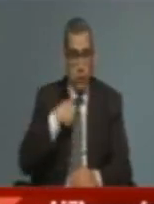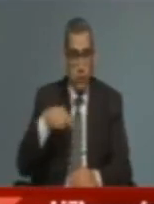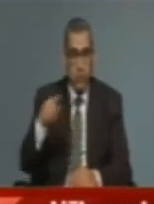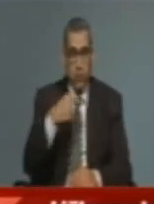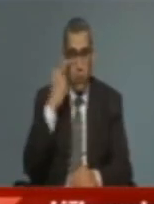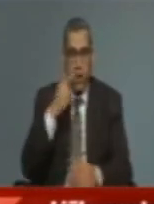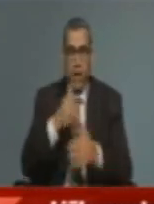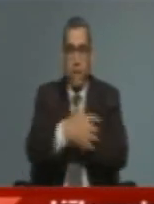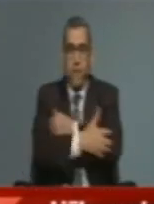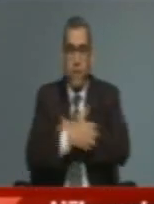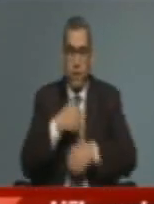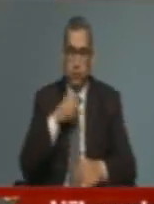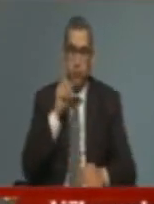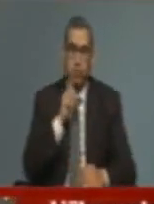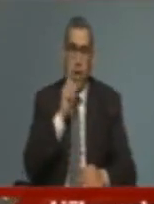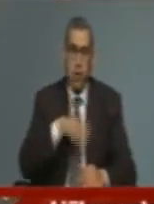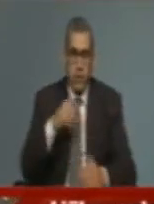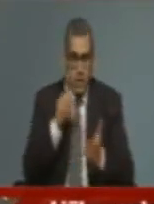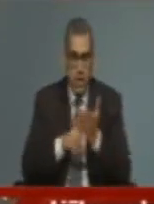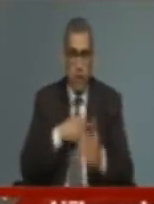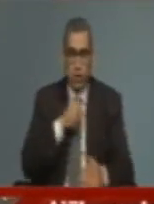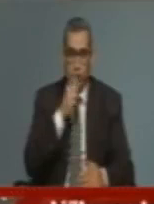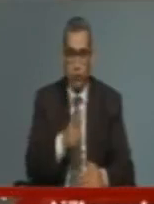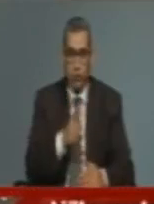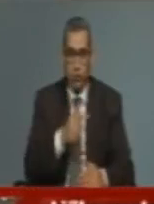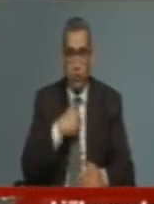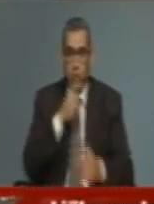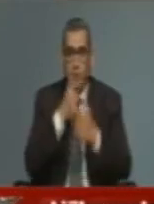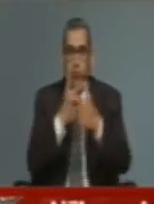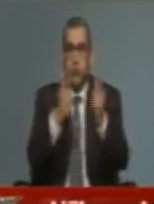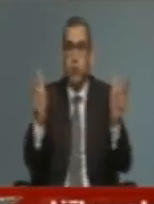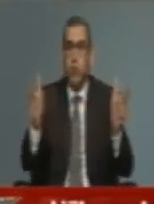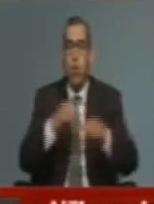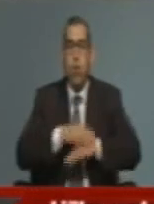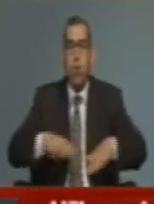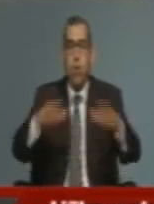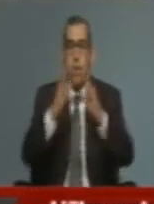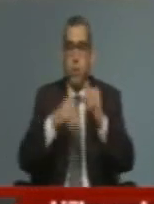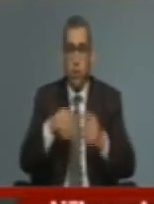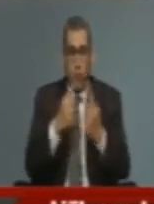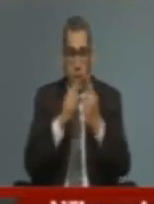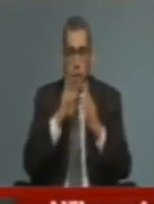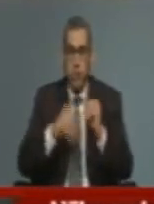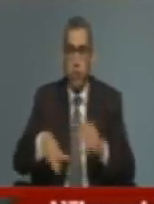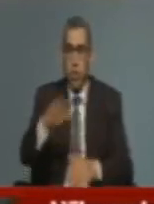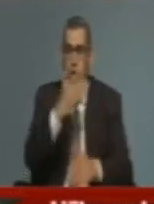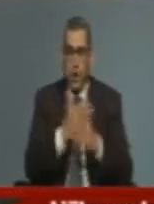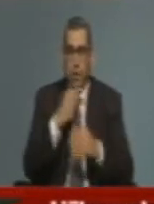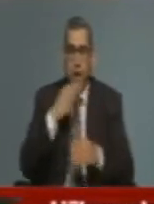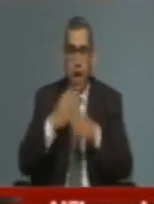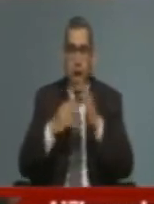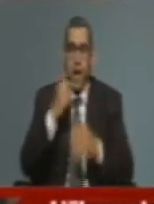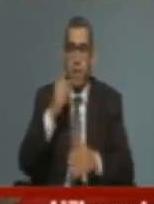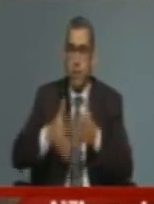فقير. صدقيني انا بقول الكلام ده لكل المصريين، مش لحضرتك ولا للناس بتوع الأسمرات ولا بشاير ولا